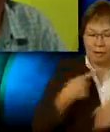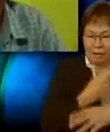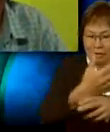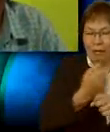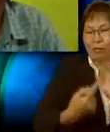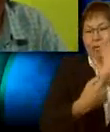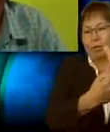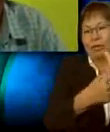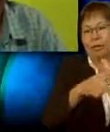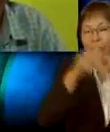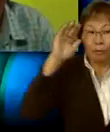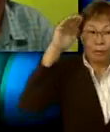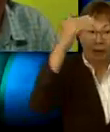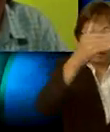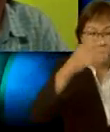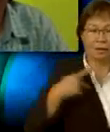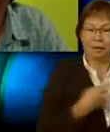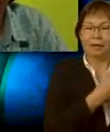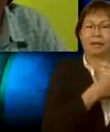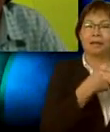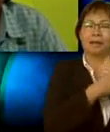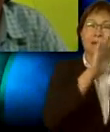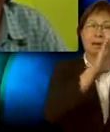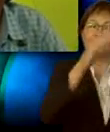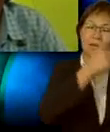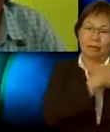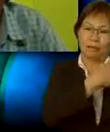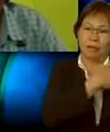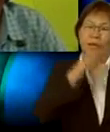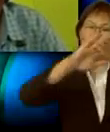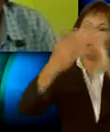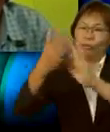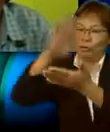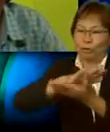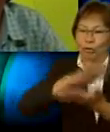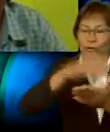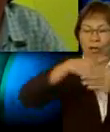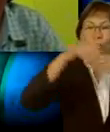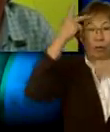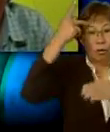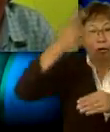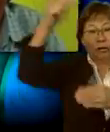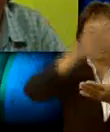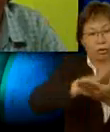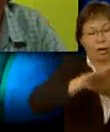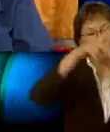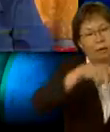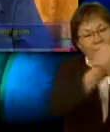kita dapat menunjukkan keprihatinan kita terhadap tanggungjawab komuniti sekolah dalam konsep sekolah penyayang?